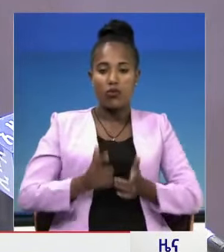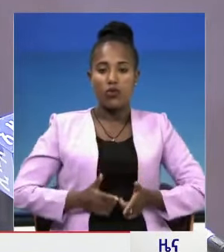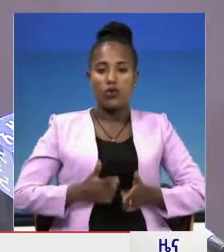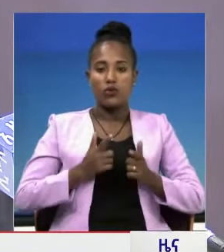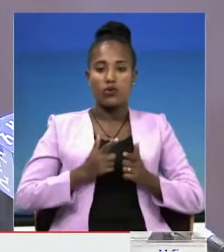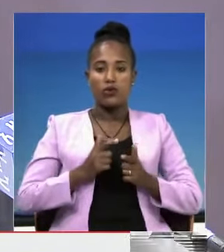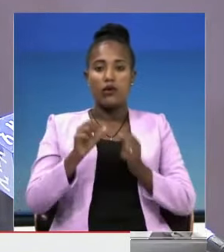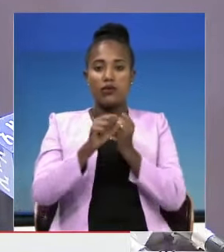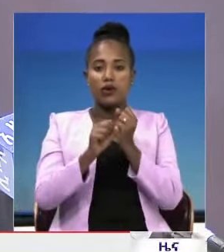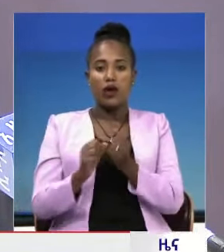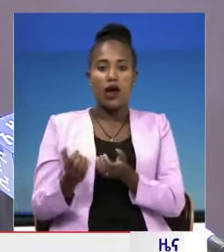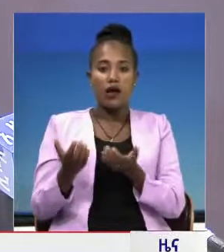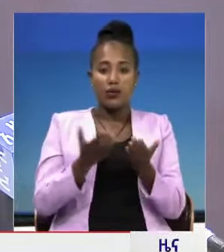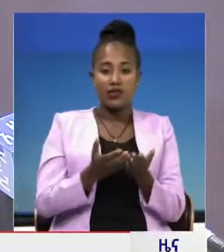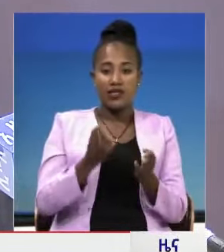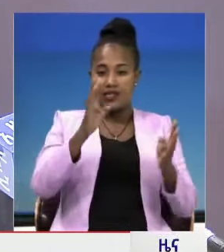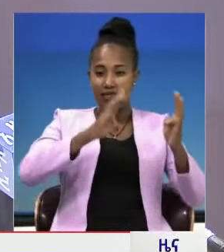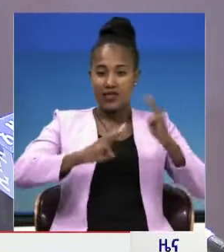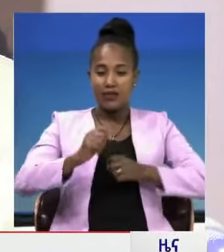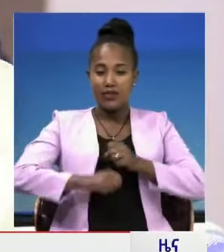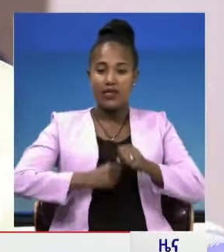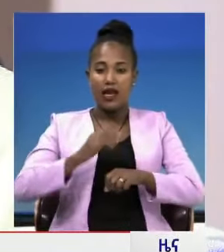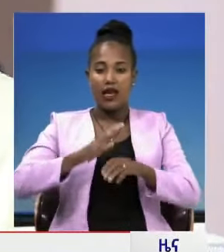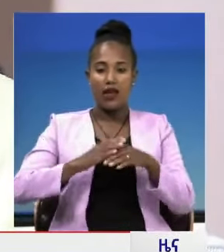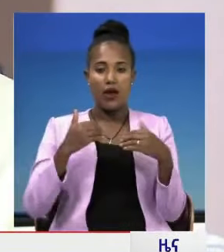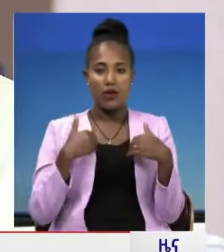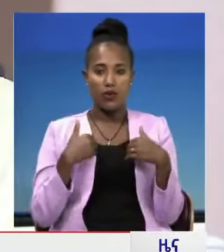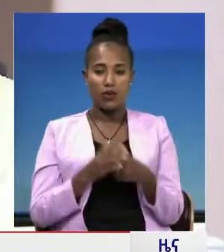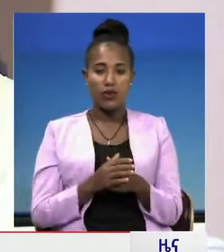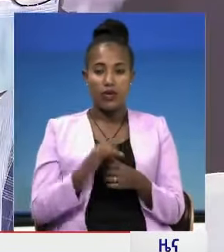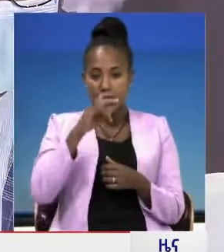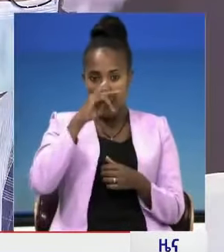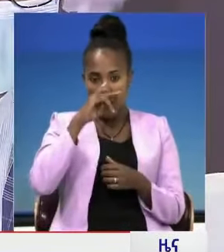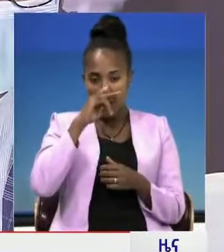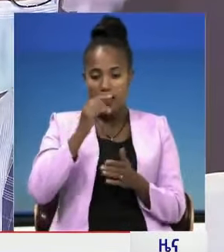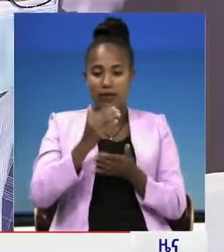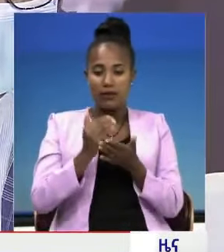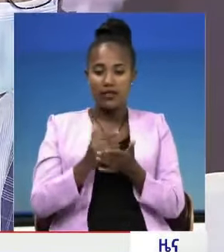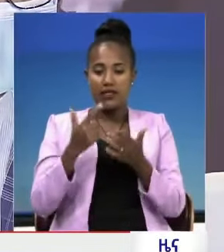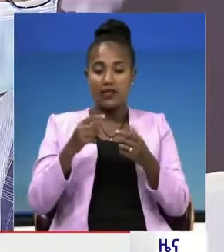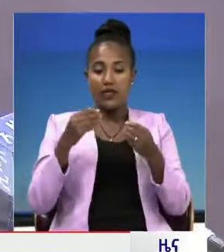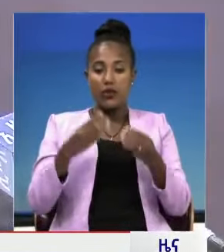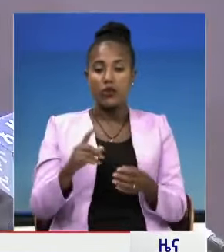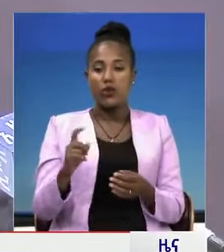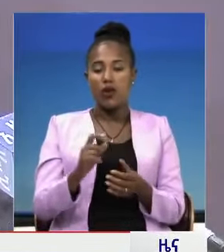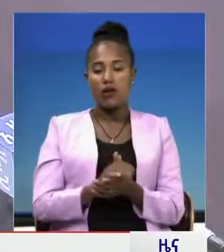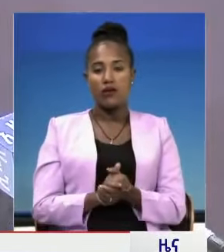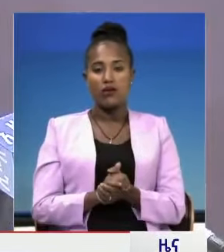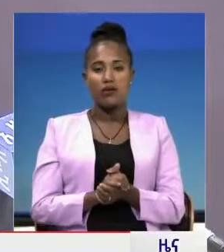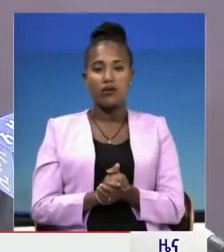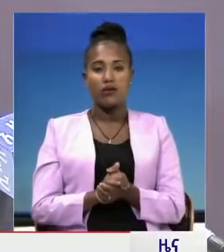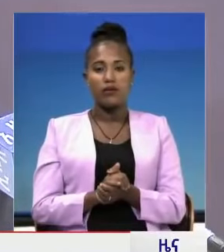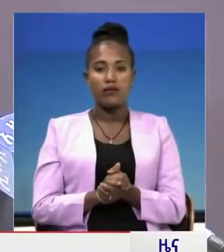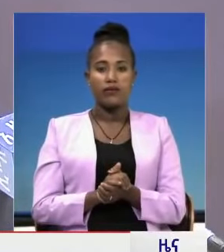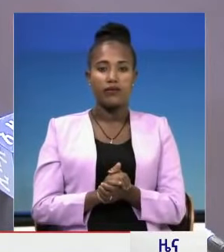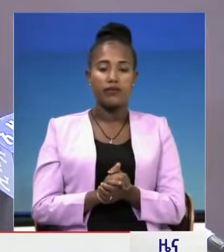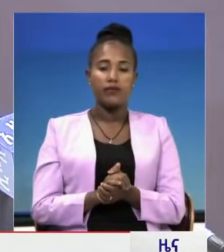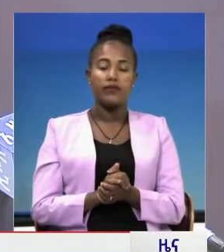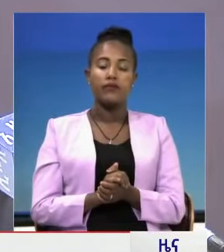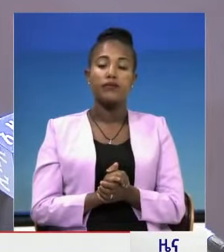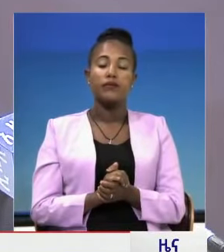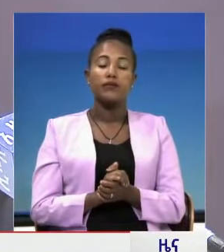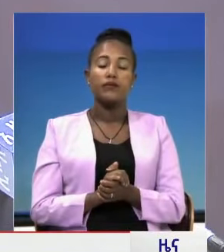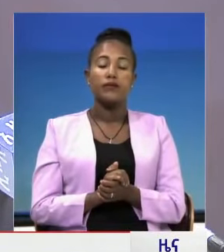ነዋሪዎችም በመሠረታዊ አቅርቦቶች እጥረት በስቃይ ላይ ናቸው። ሕፃናት የትምህርት ዕድል እንዲያጡ ሆነዋል። ኤንድ ሜኒ ሞር ፒፕል